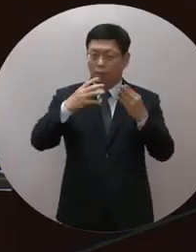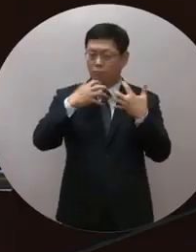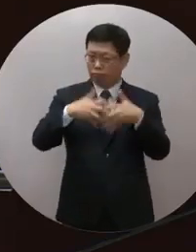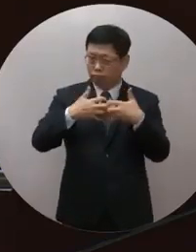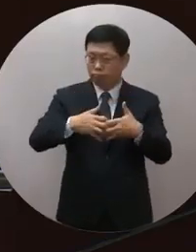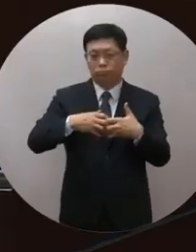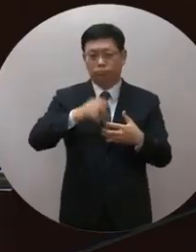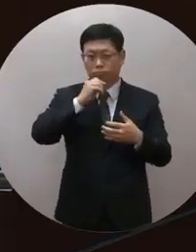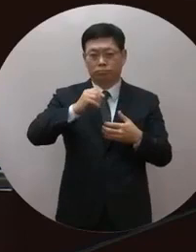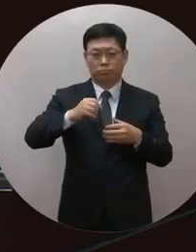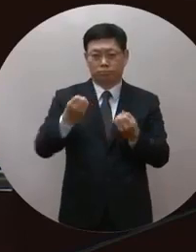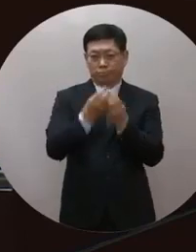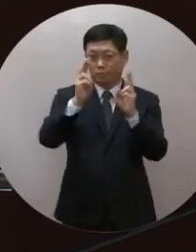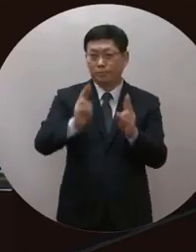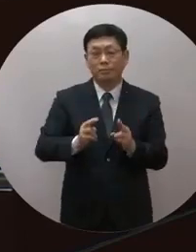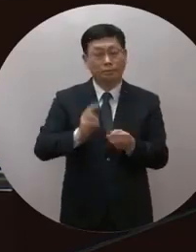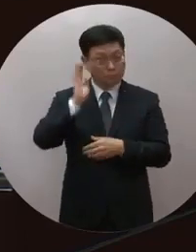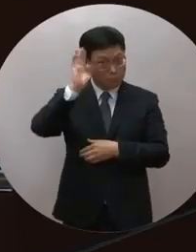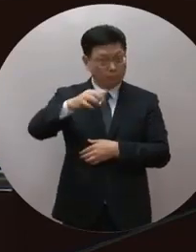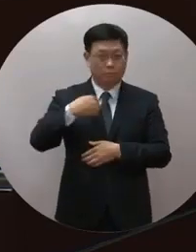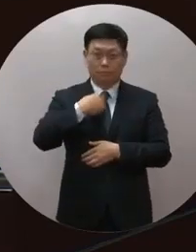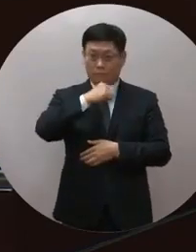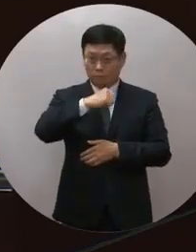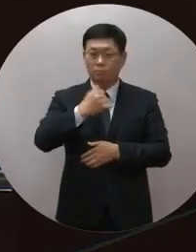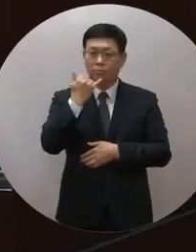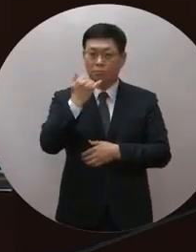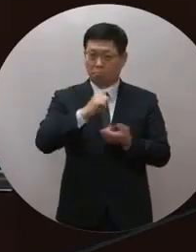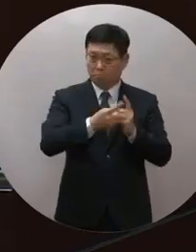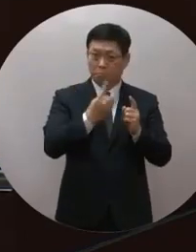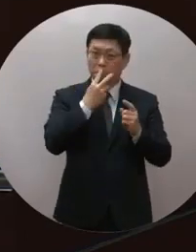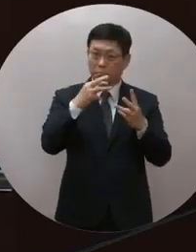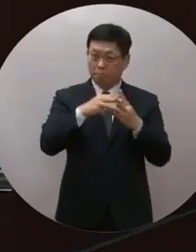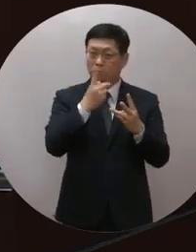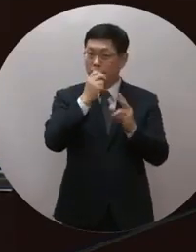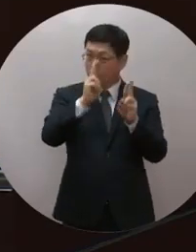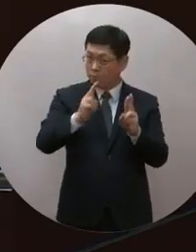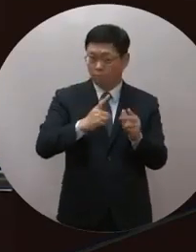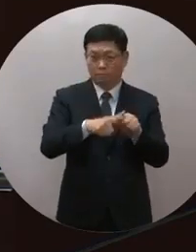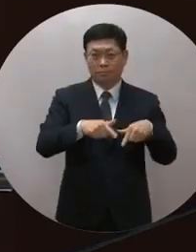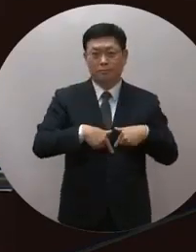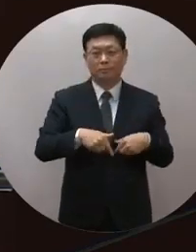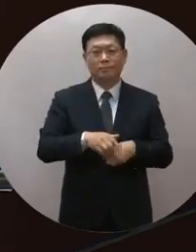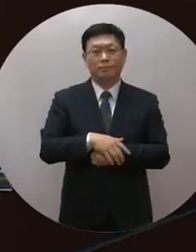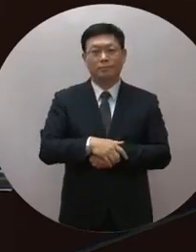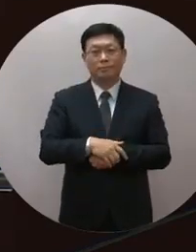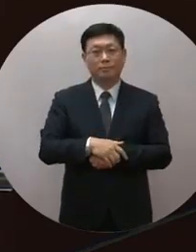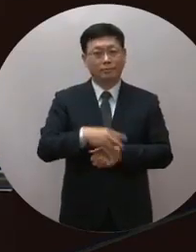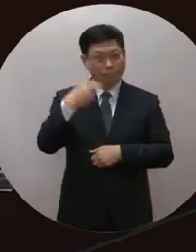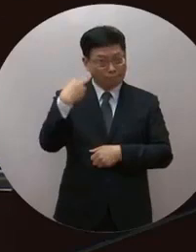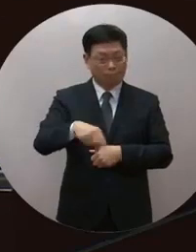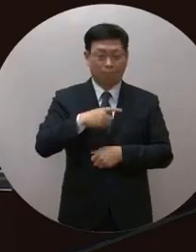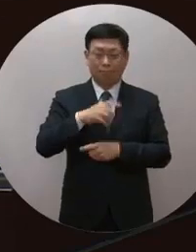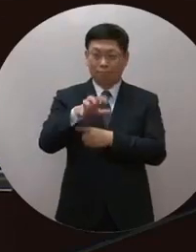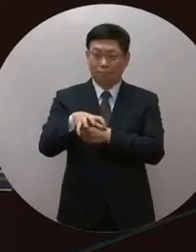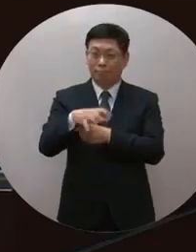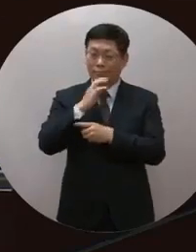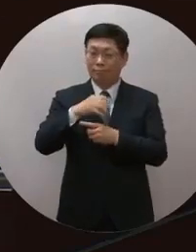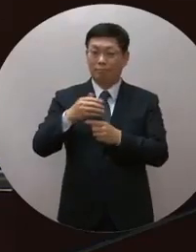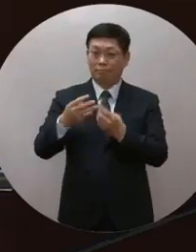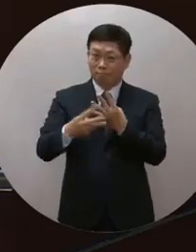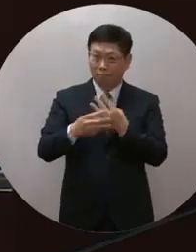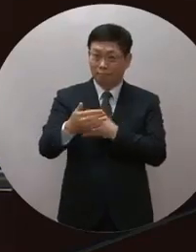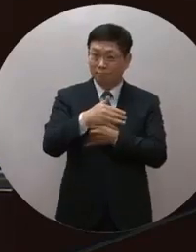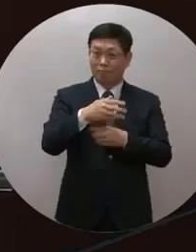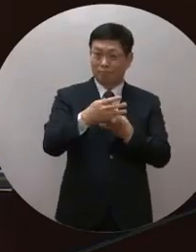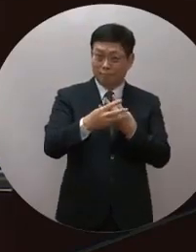并投入商转，未来台湾将成为亚洲的绿能发展中心。在提升农渔业国际竞